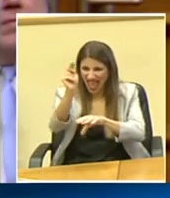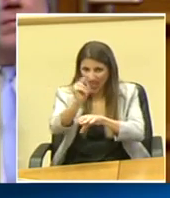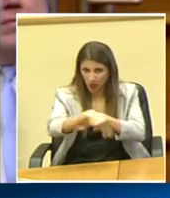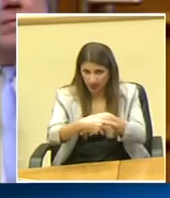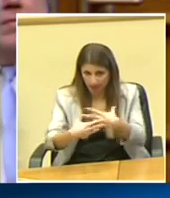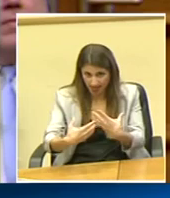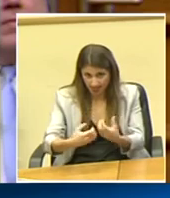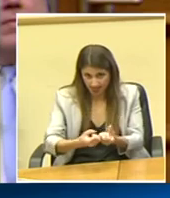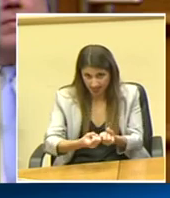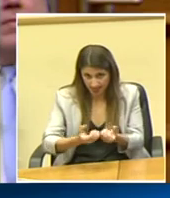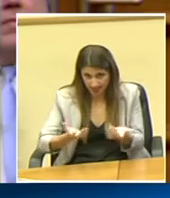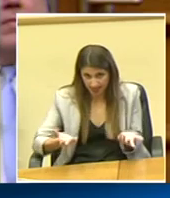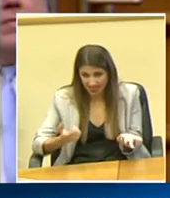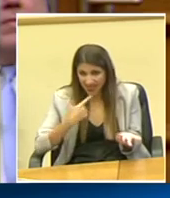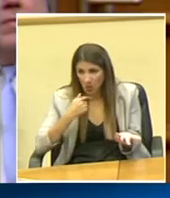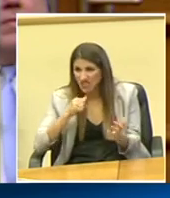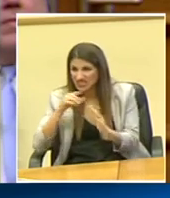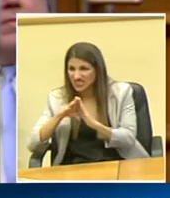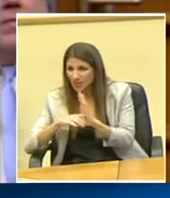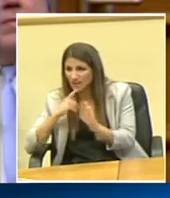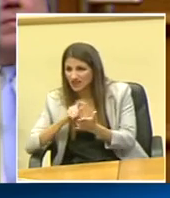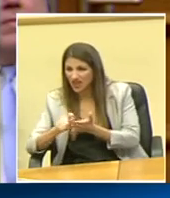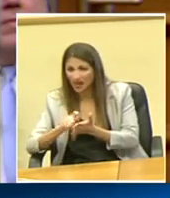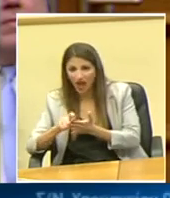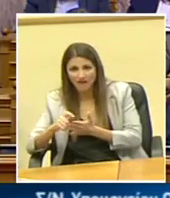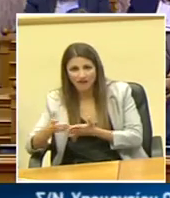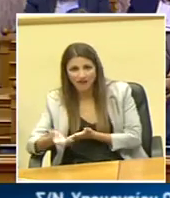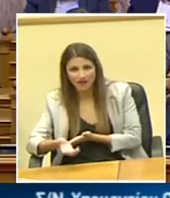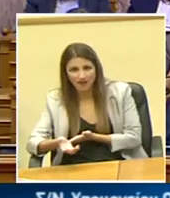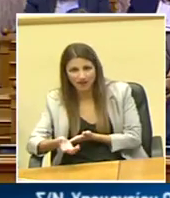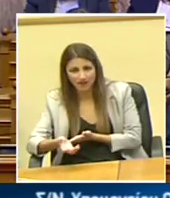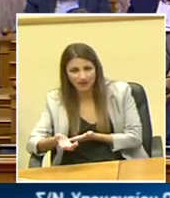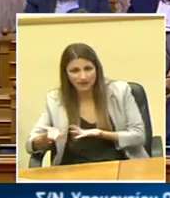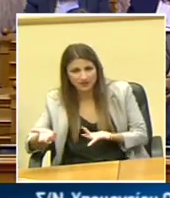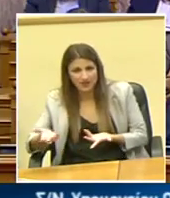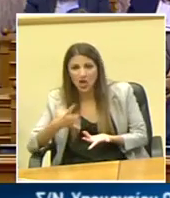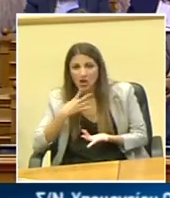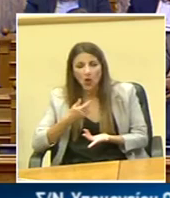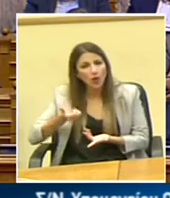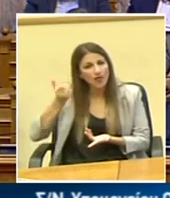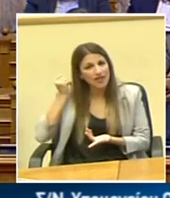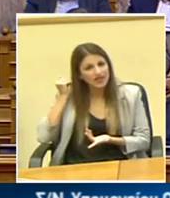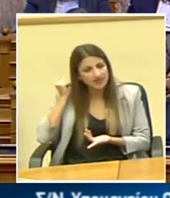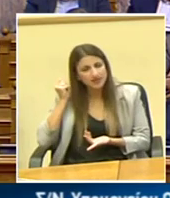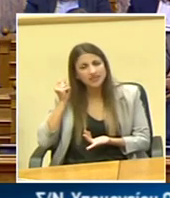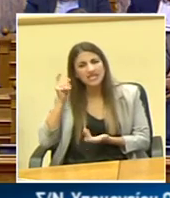για το τι ορίζει το Σύνταγμα της χώρας είναι θεσμική ακροβασία που κανείς δεν έχει το δικαίωμα να επιχειρεί.